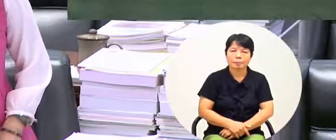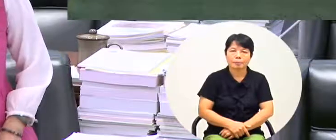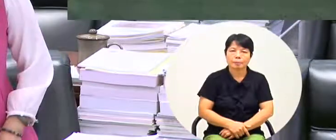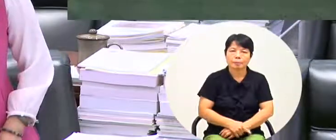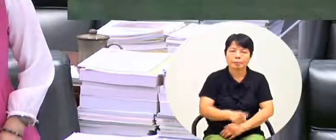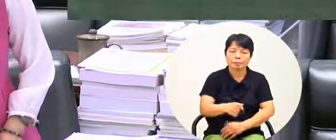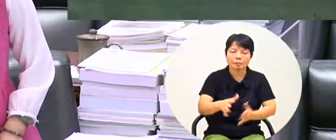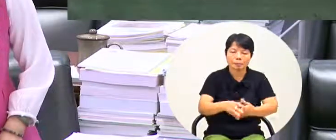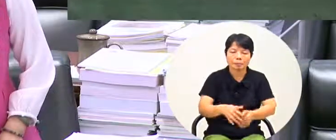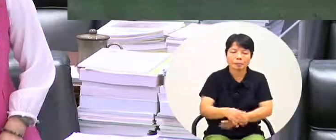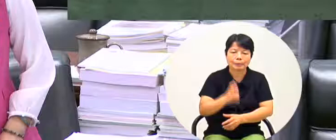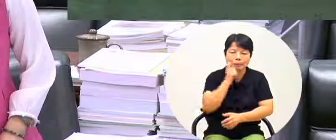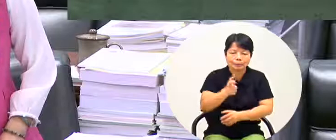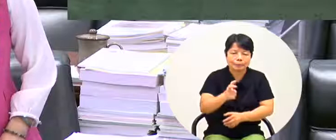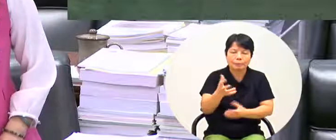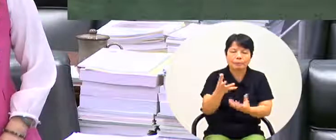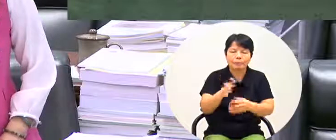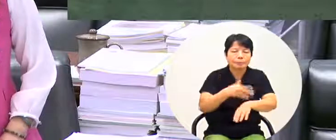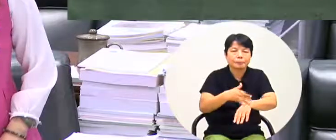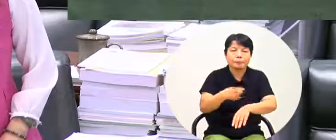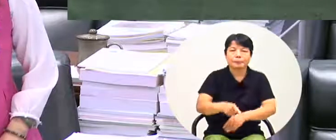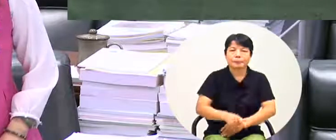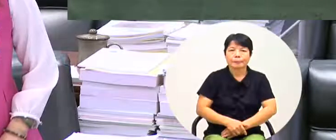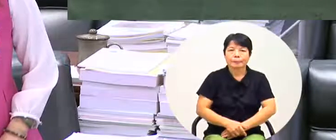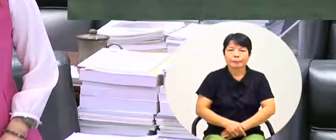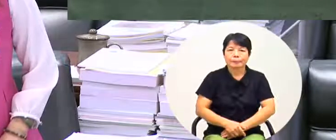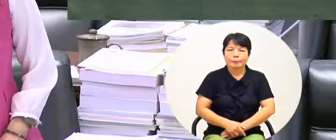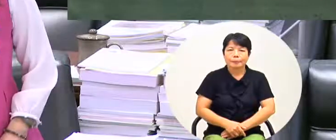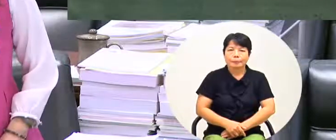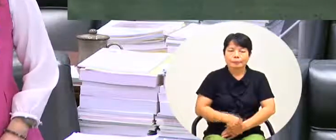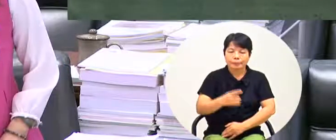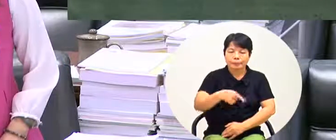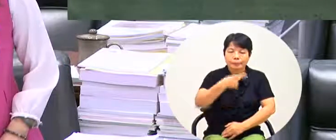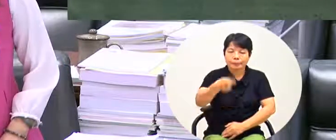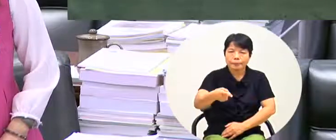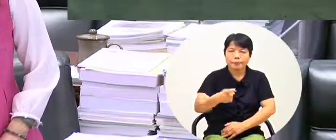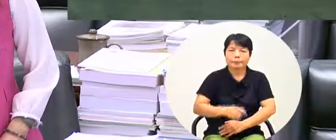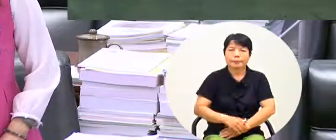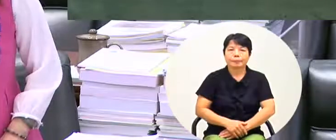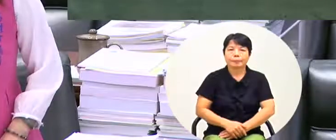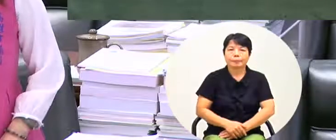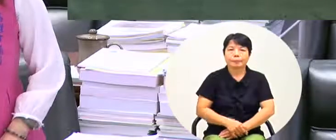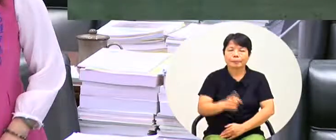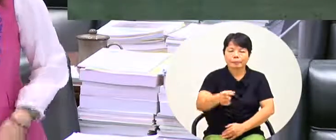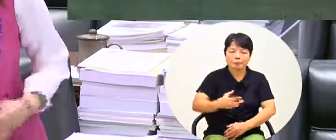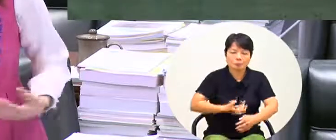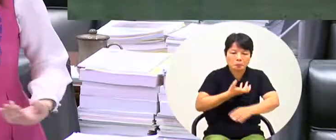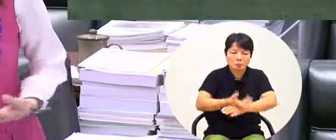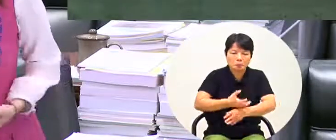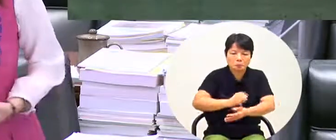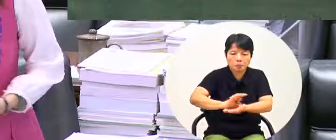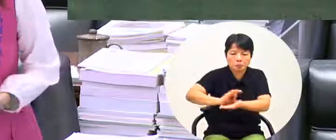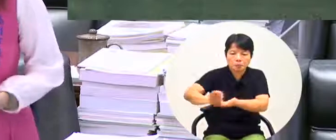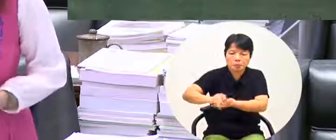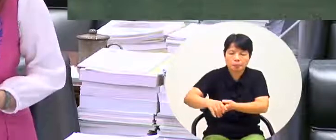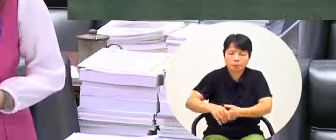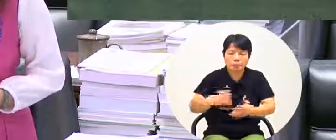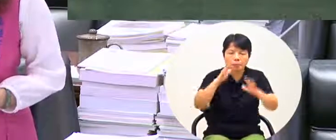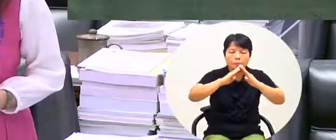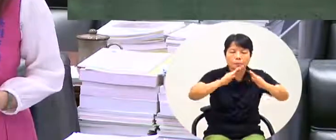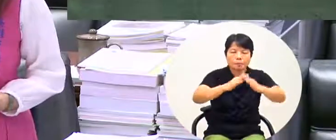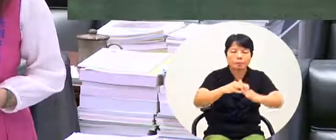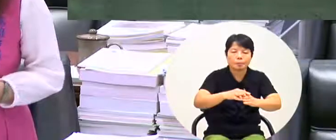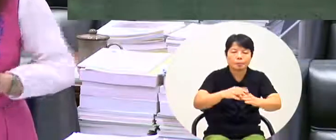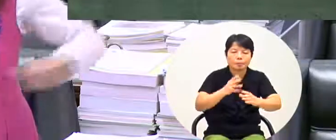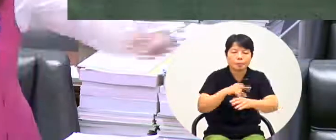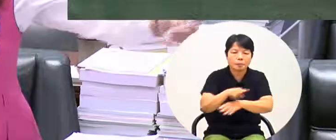那再过来你看也一样，我觉得他们有很用心的在做一些城市的美学，做一些景观的改造，也